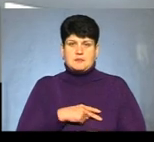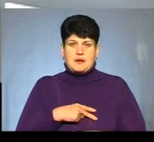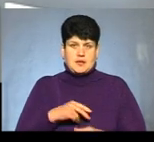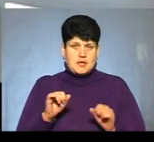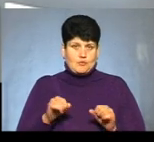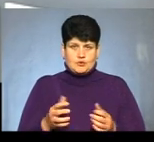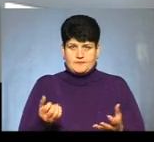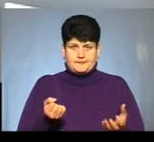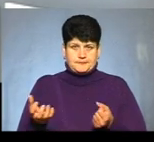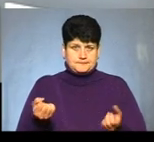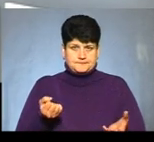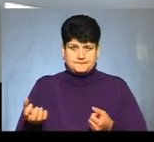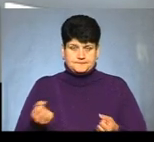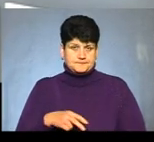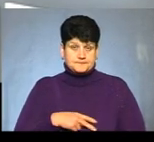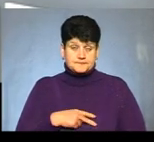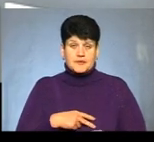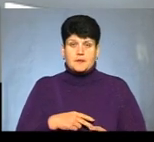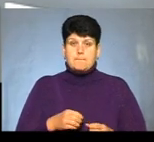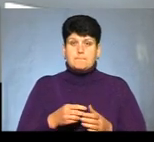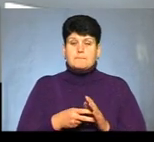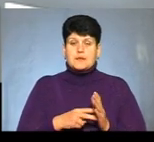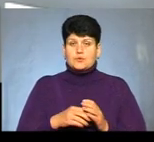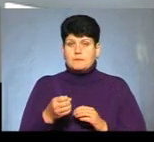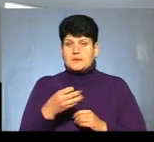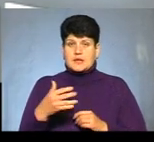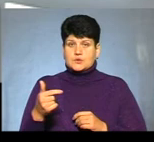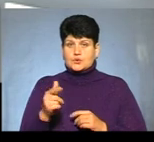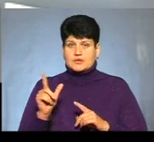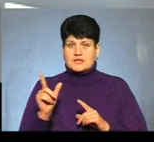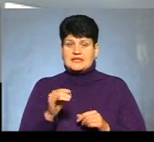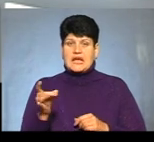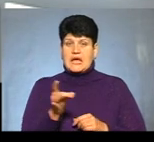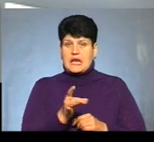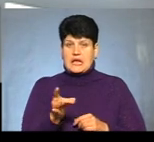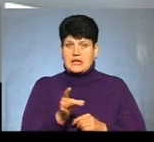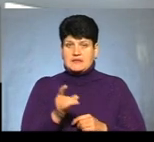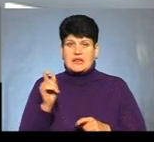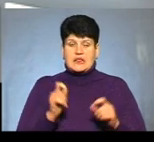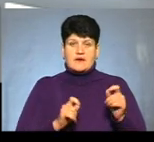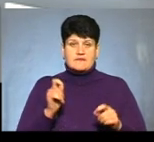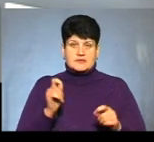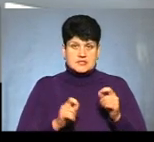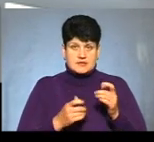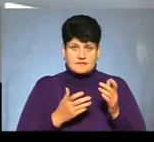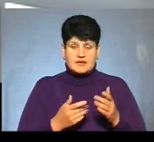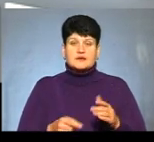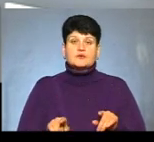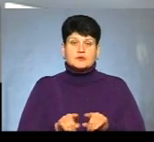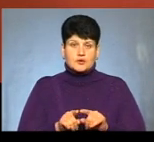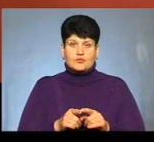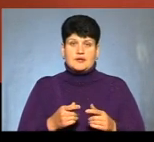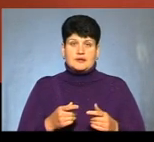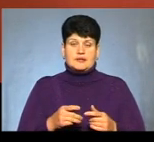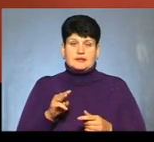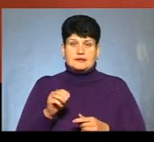всі премії, які тільки можна було взяти. Ми плануємо 15 грудня їхати в Рівне на фестиваль, знову ж